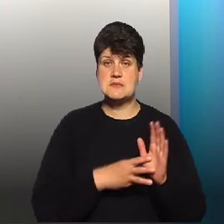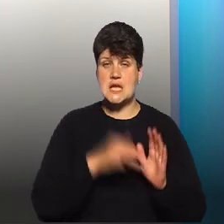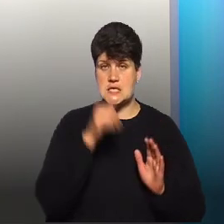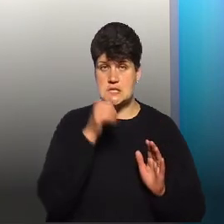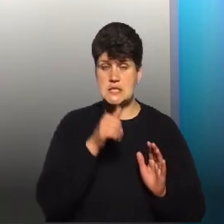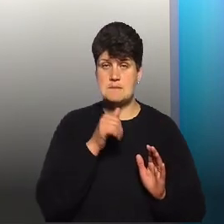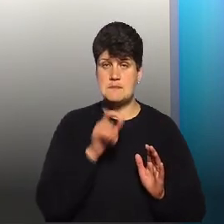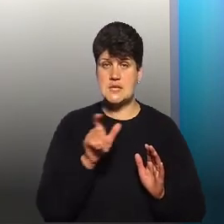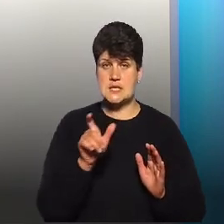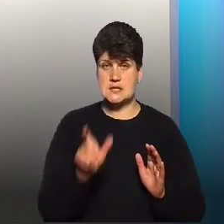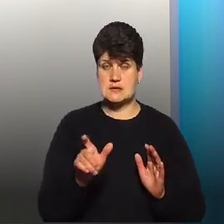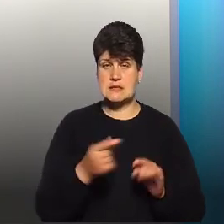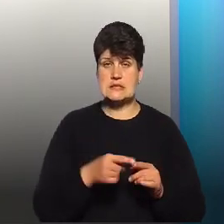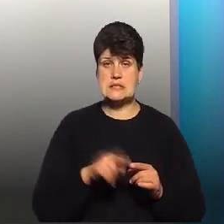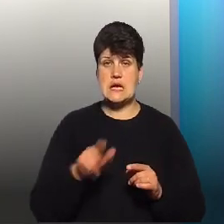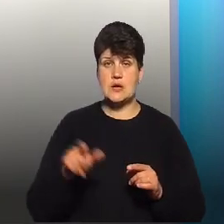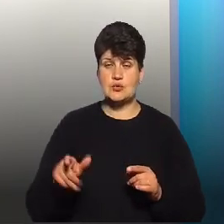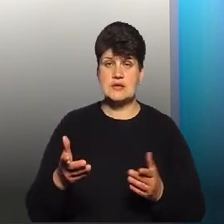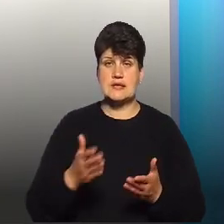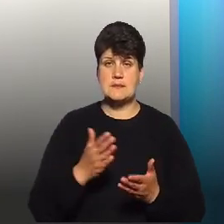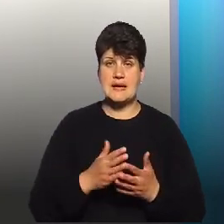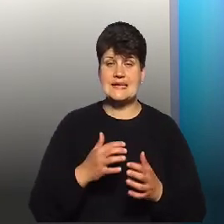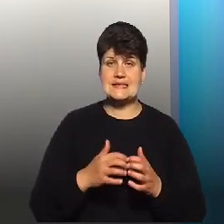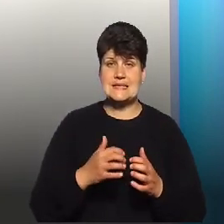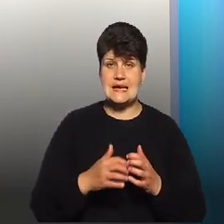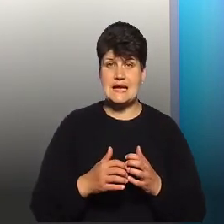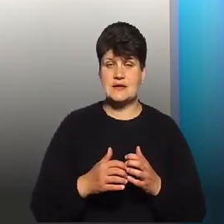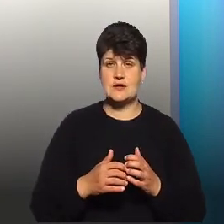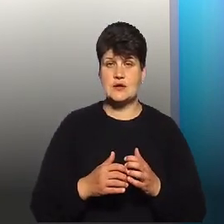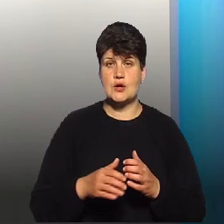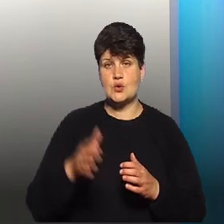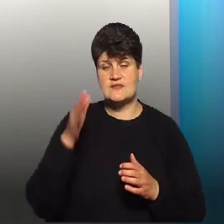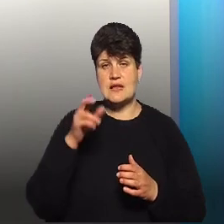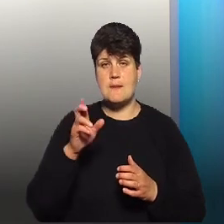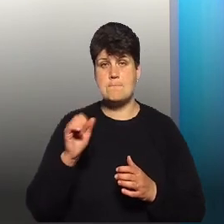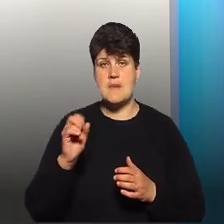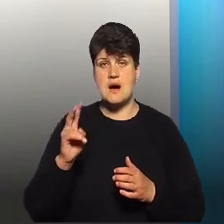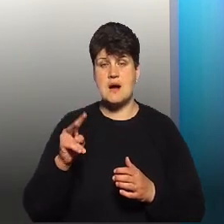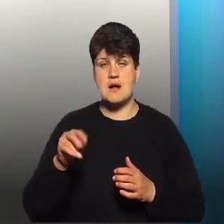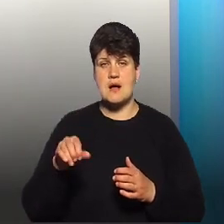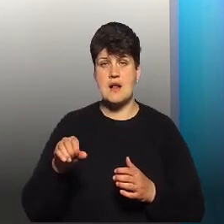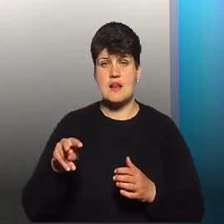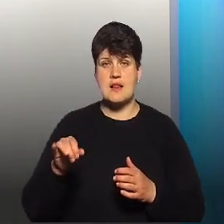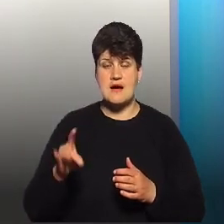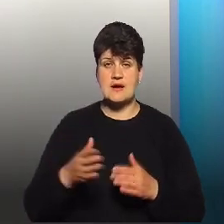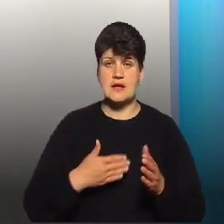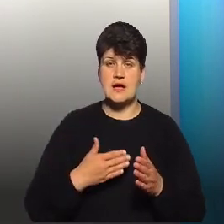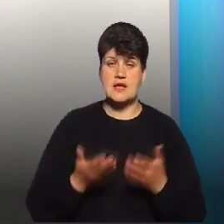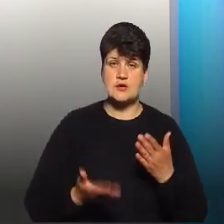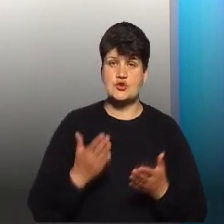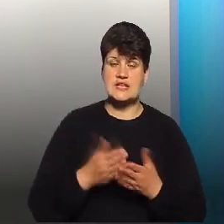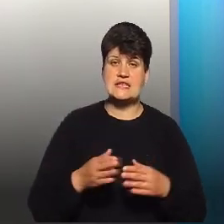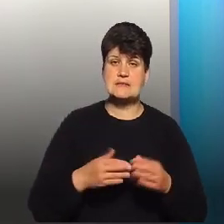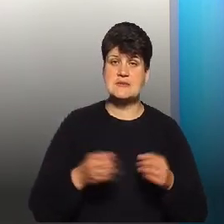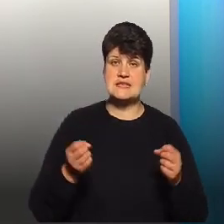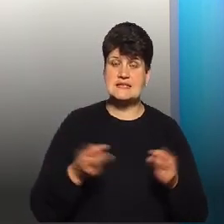– це люди, які мають середню і освіту бакалавр. Якщо має спеціаліста і магістра